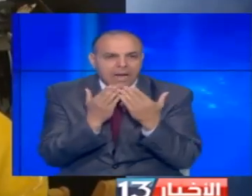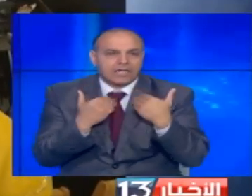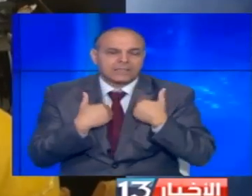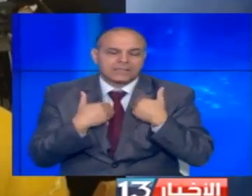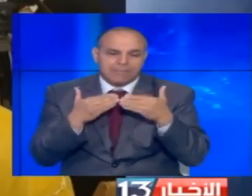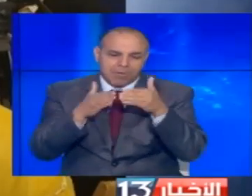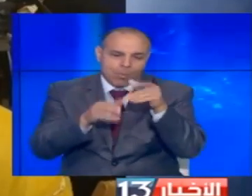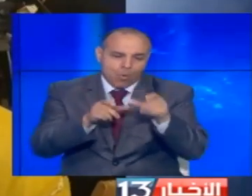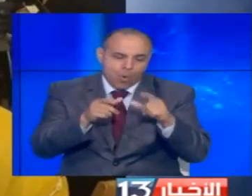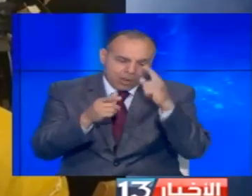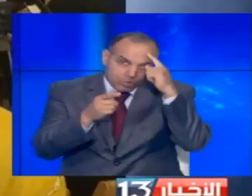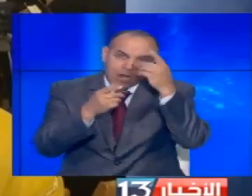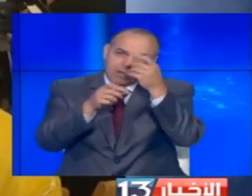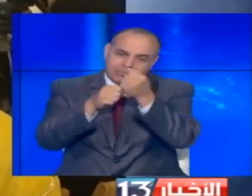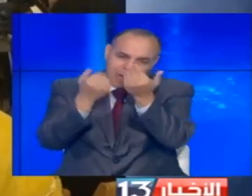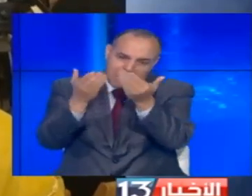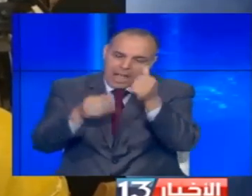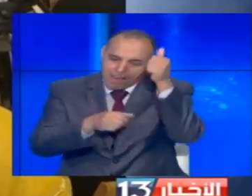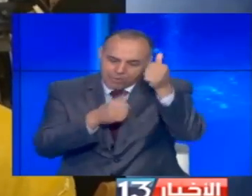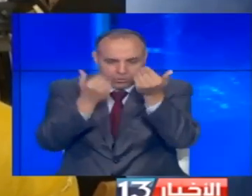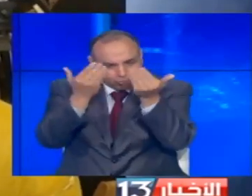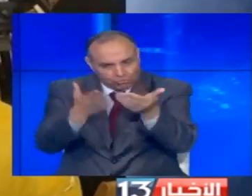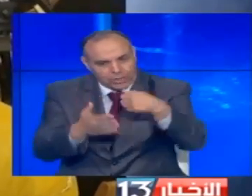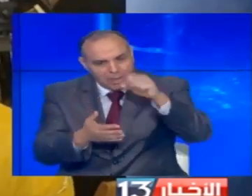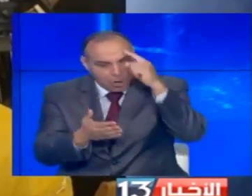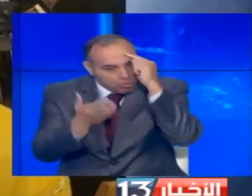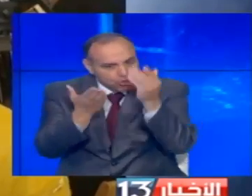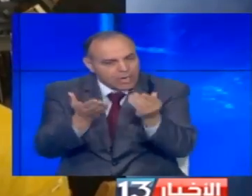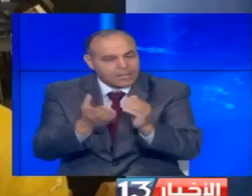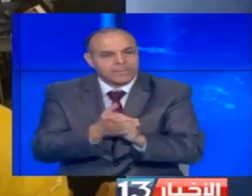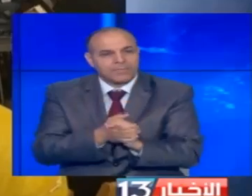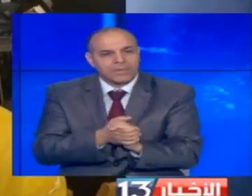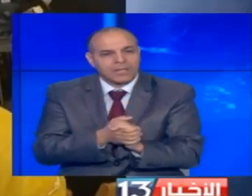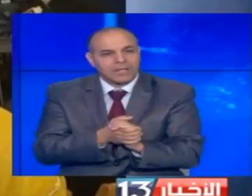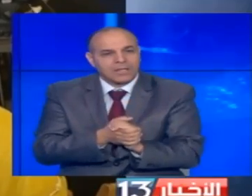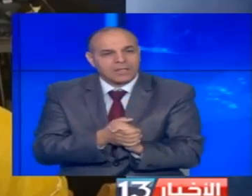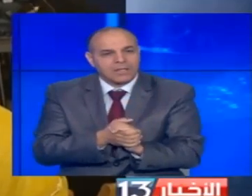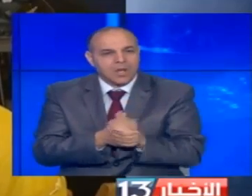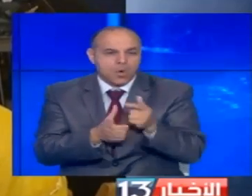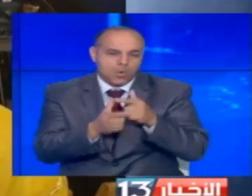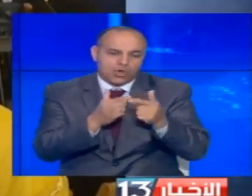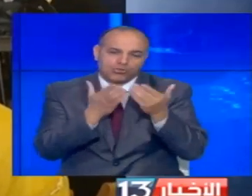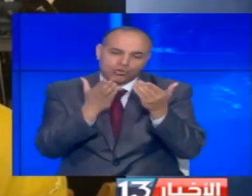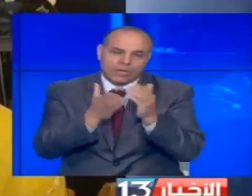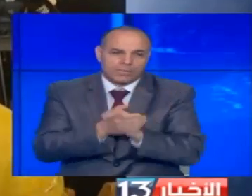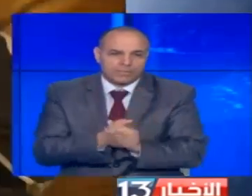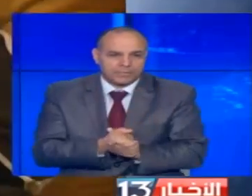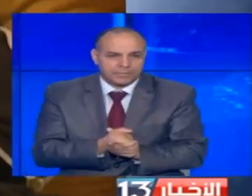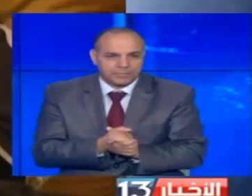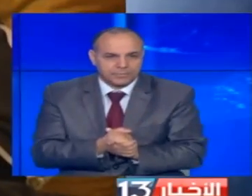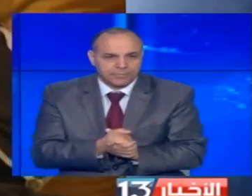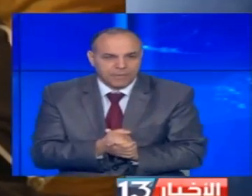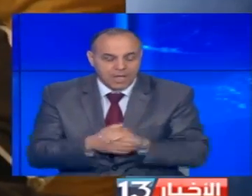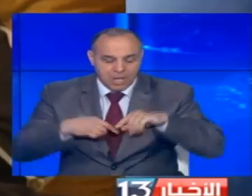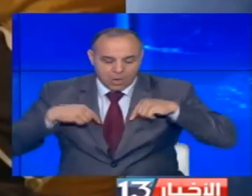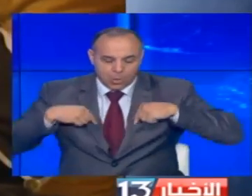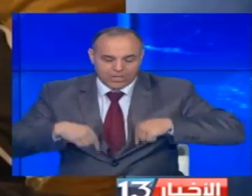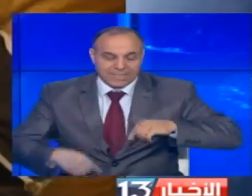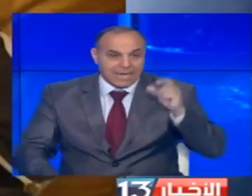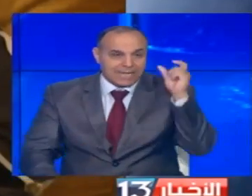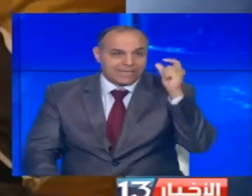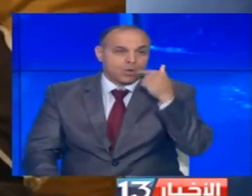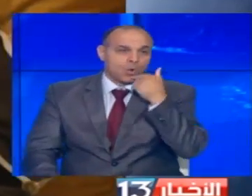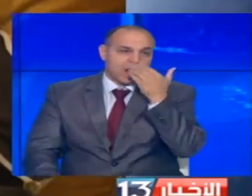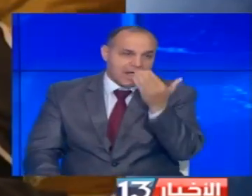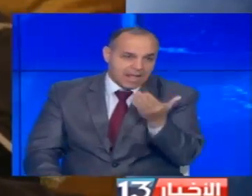للمتسابقين ان شاء الله العام الاتي ان شاء الله ان يحصل على المراكز الاولى ان شاء الله وزير الشؤون الدينيه احمد